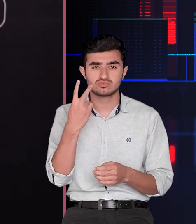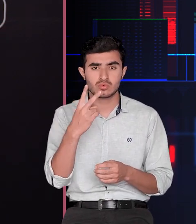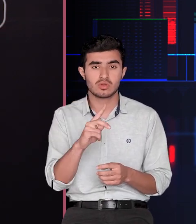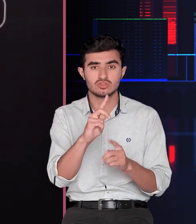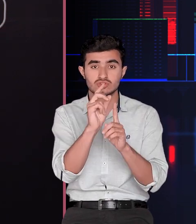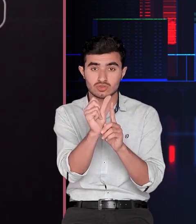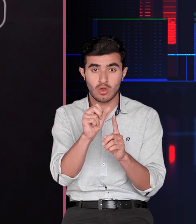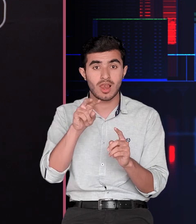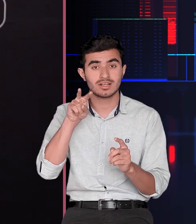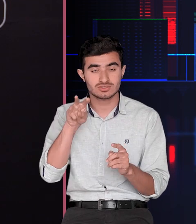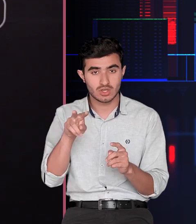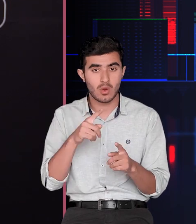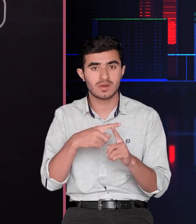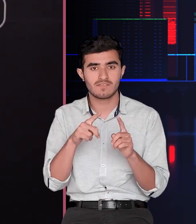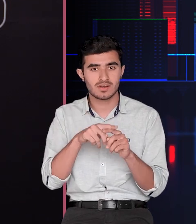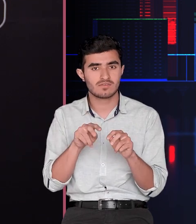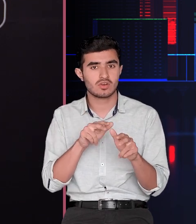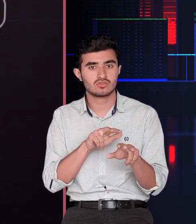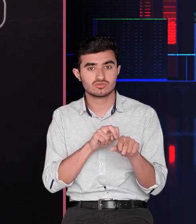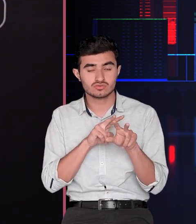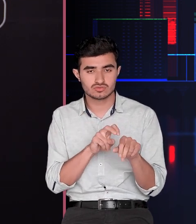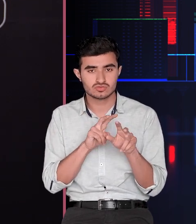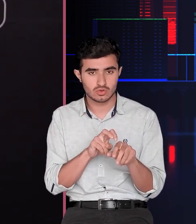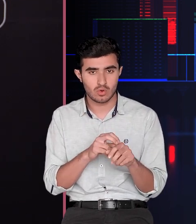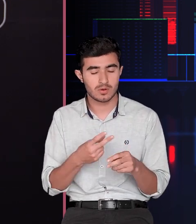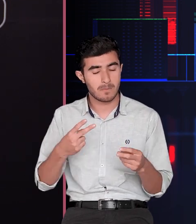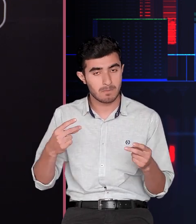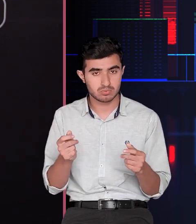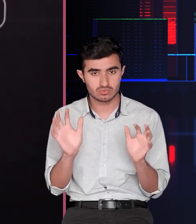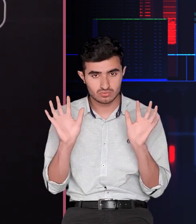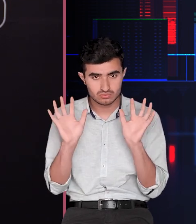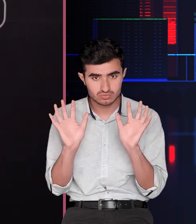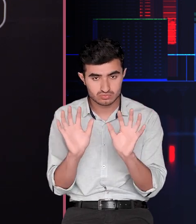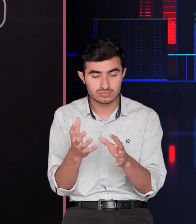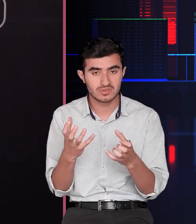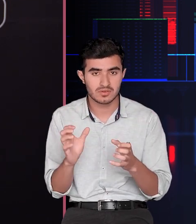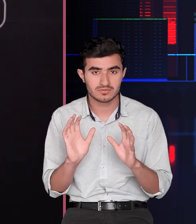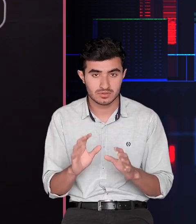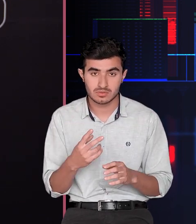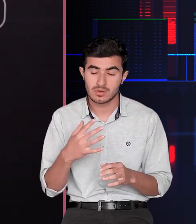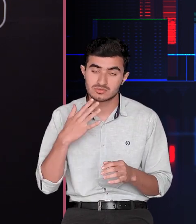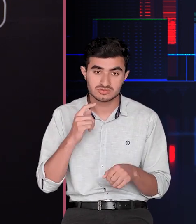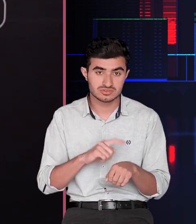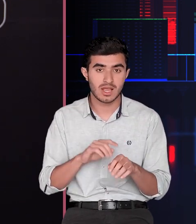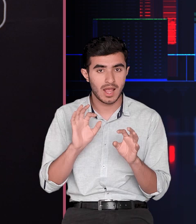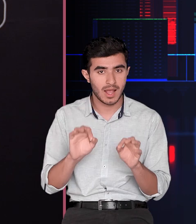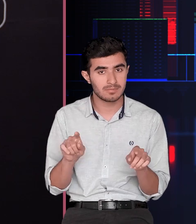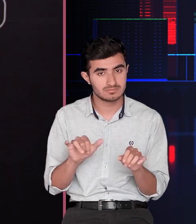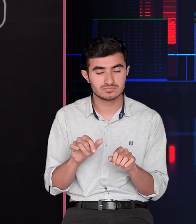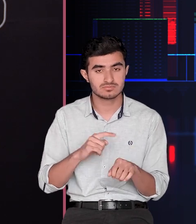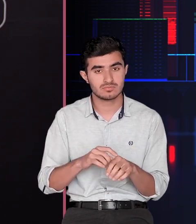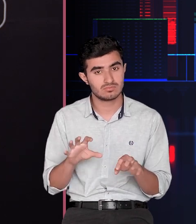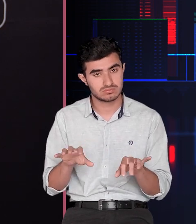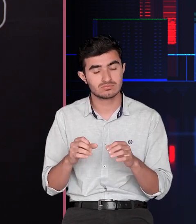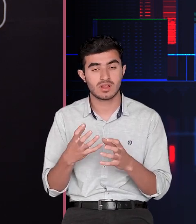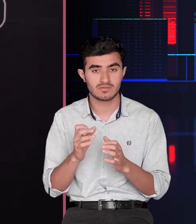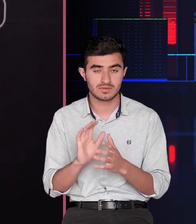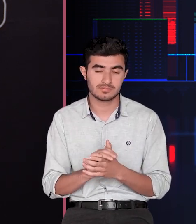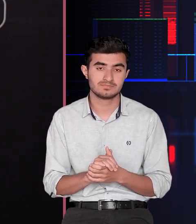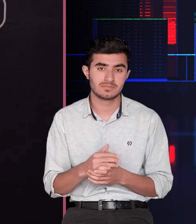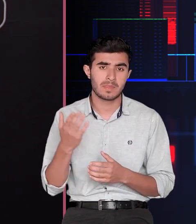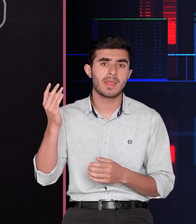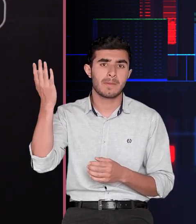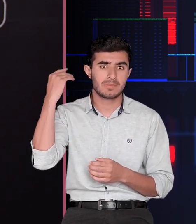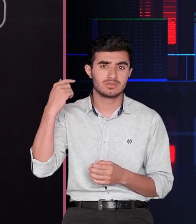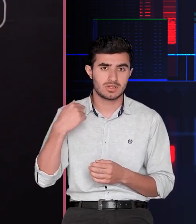खूबसूरत मंज़र भी है। हमने लेटली एक मेले में तो इवन देन वर्ल्ड रिकॉर्ड हमने कायम किया। कुछ 1 मिनट में तकरीबन